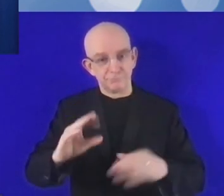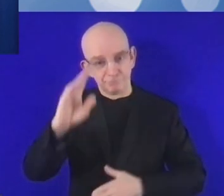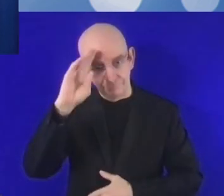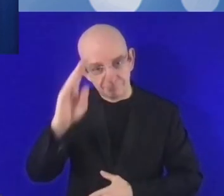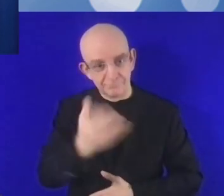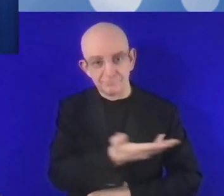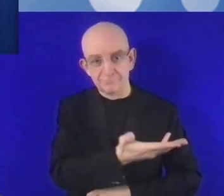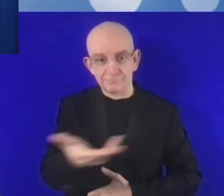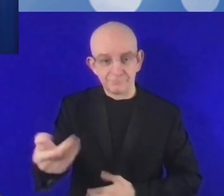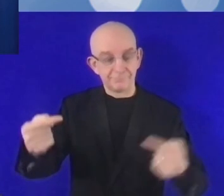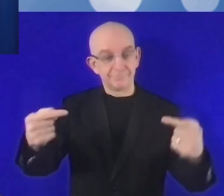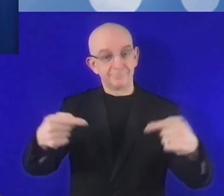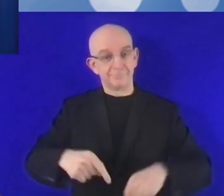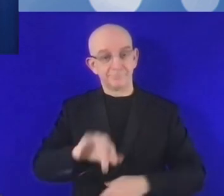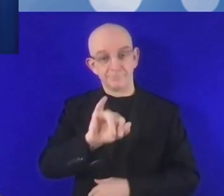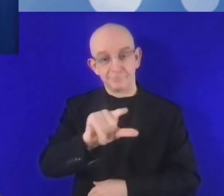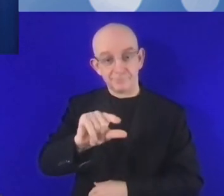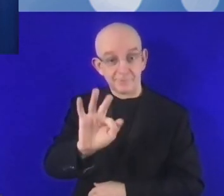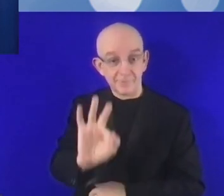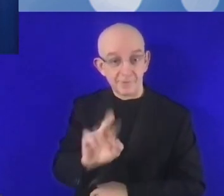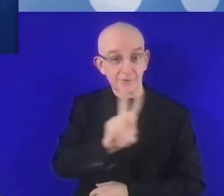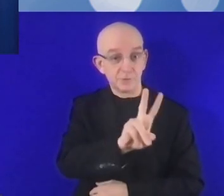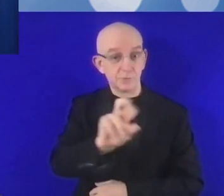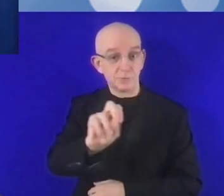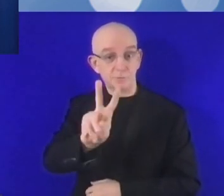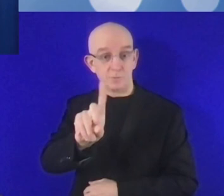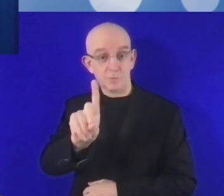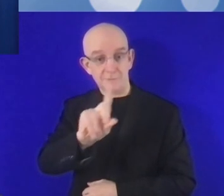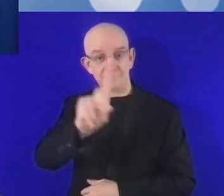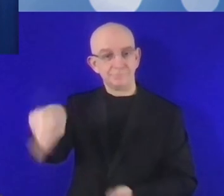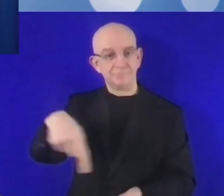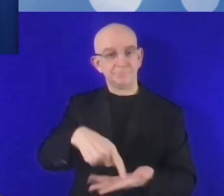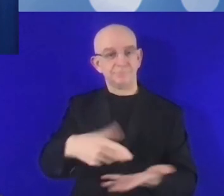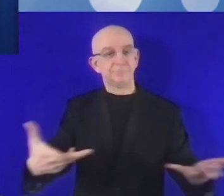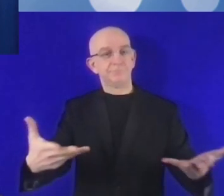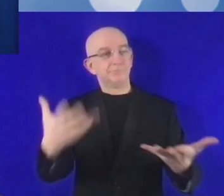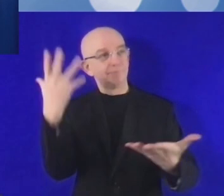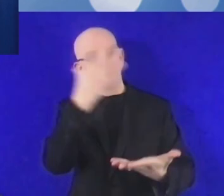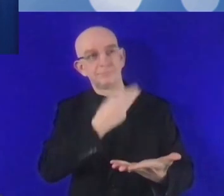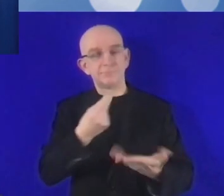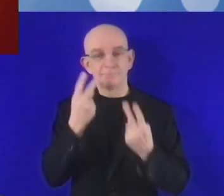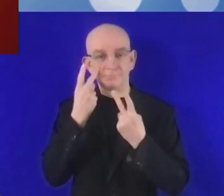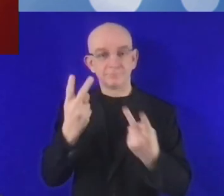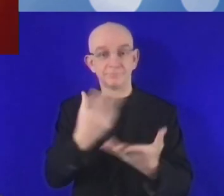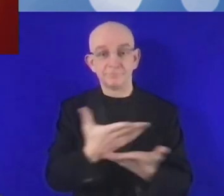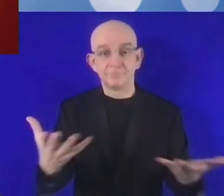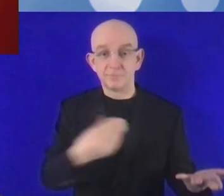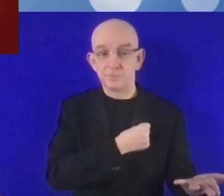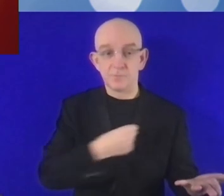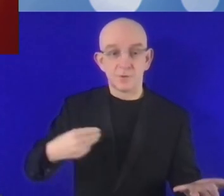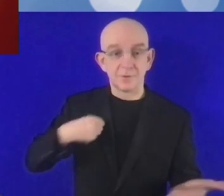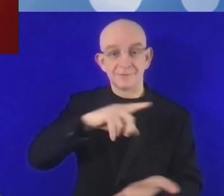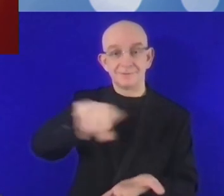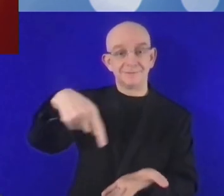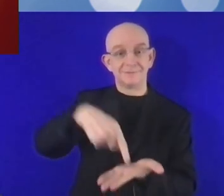大家接待。今天的会议举办的地方就是卡托维兹。